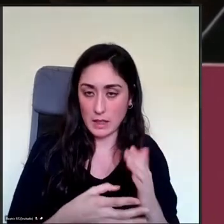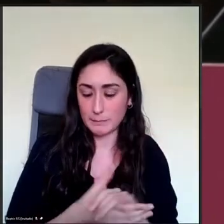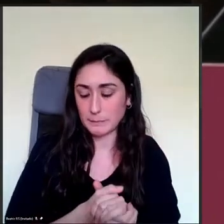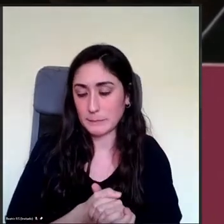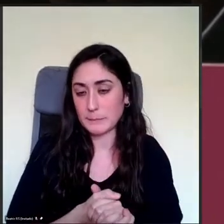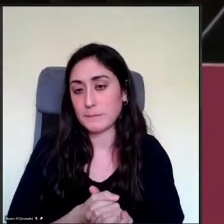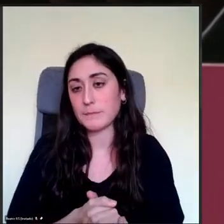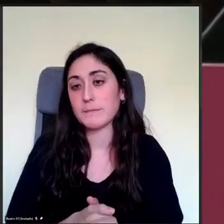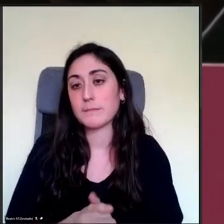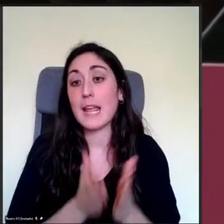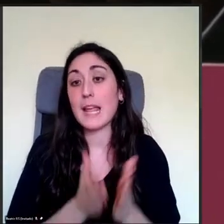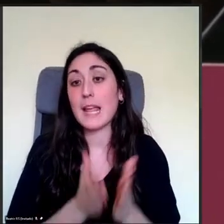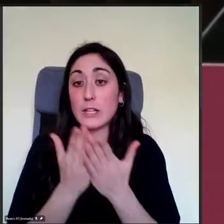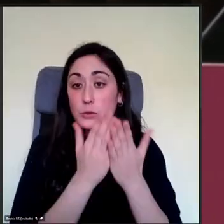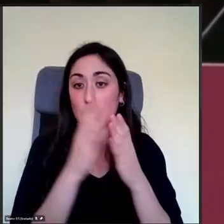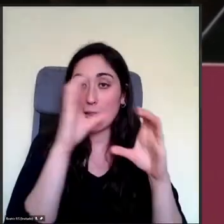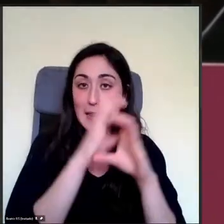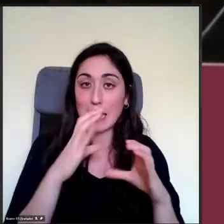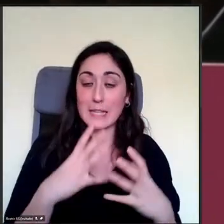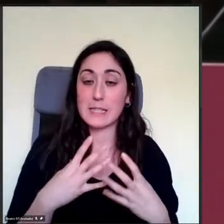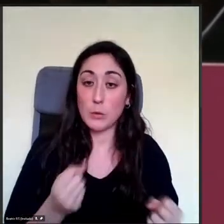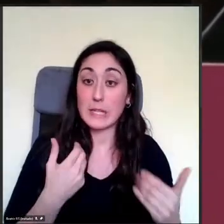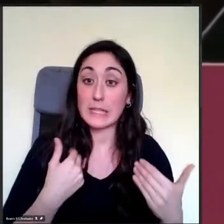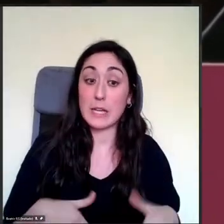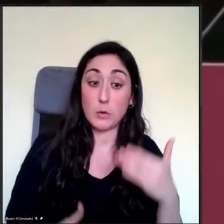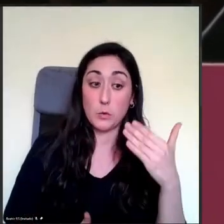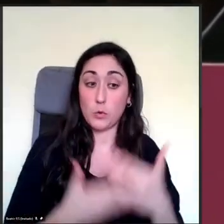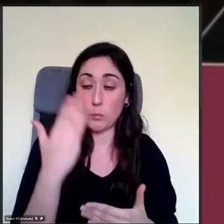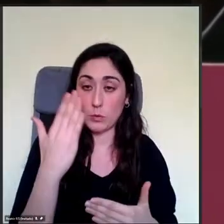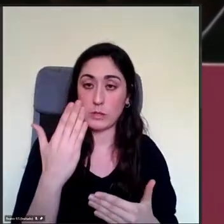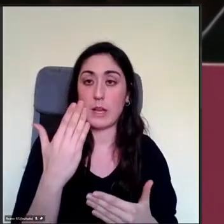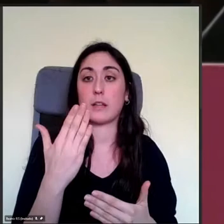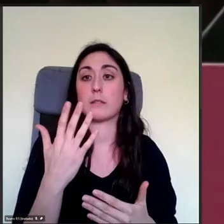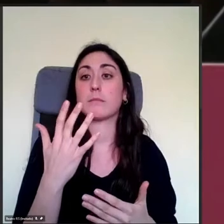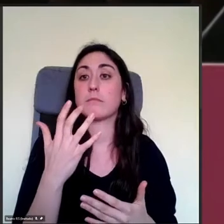de la salut ja han començat a introduir